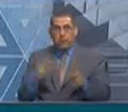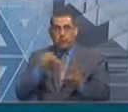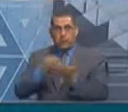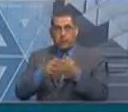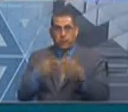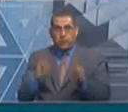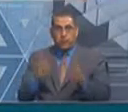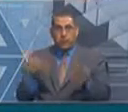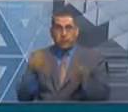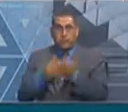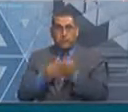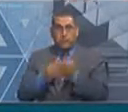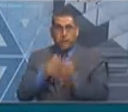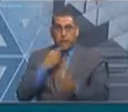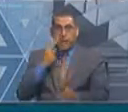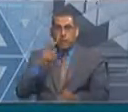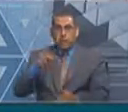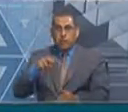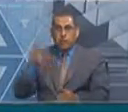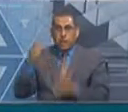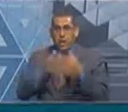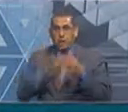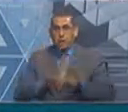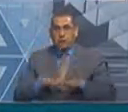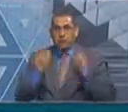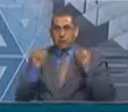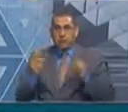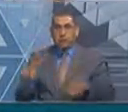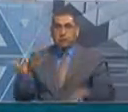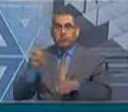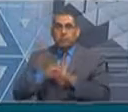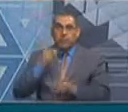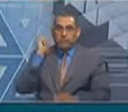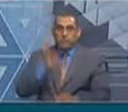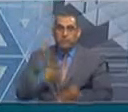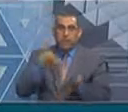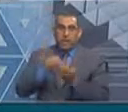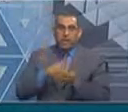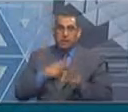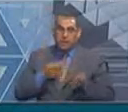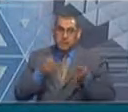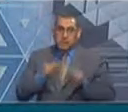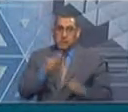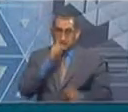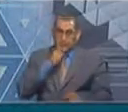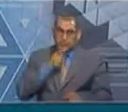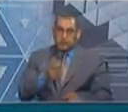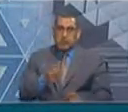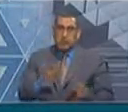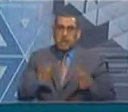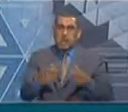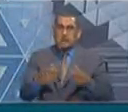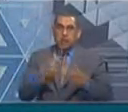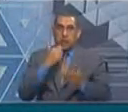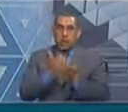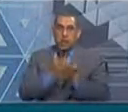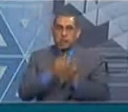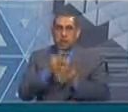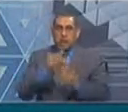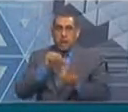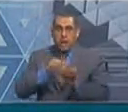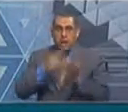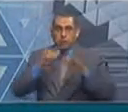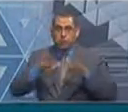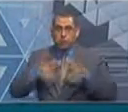الاتفاق في مايو 2018 ليعيد فرض العقوبات الأمريكية التي أصابت الاقتصاد